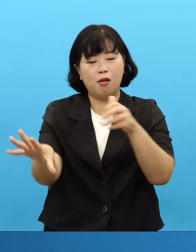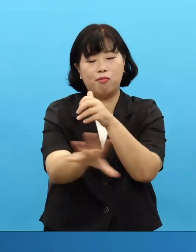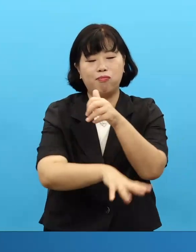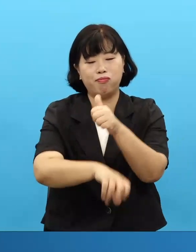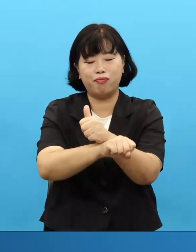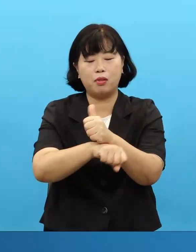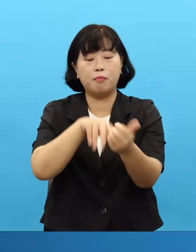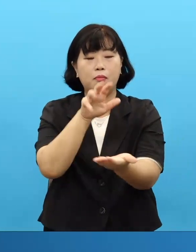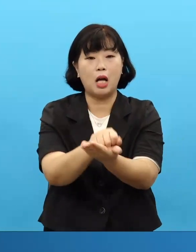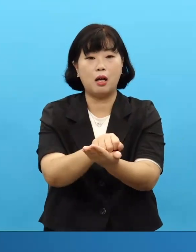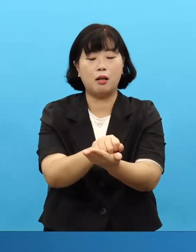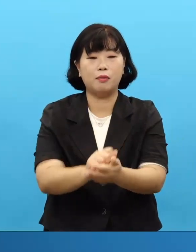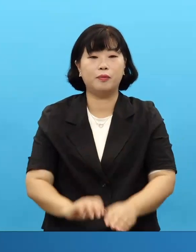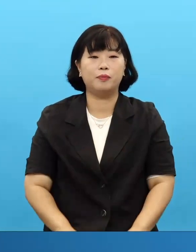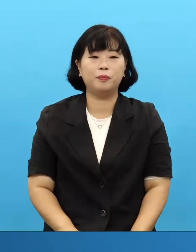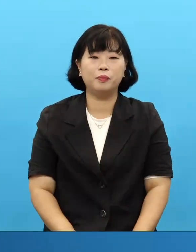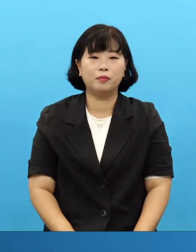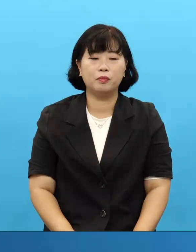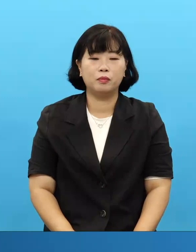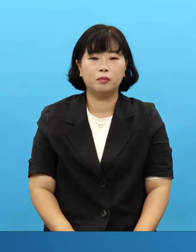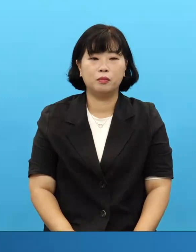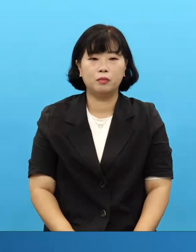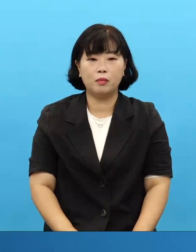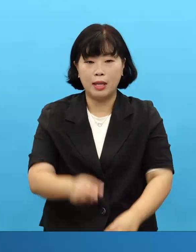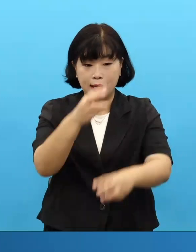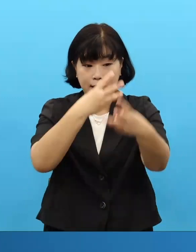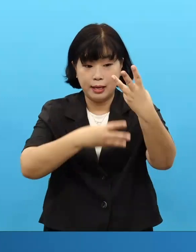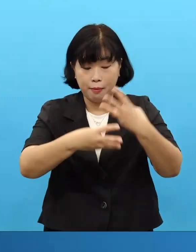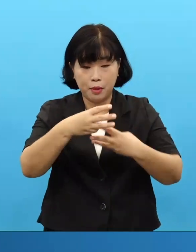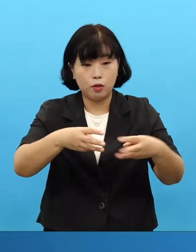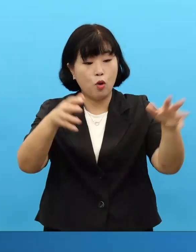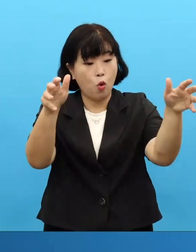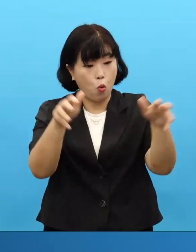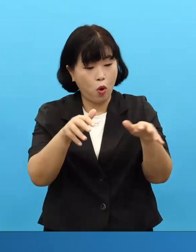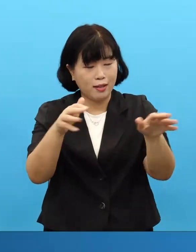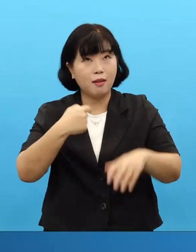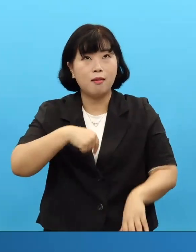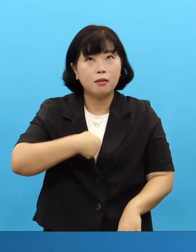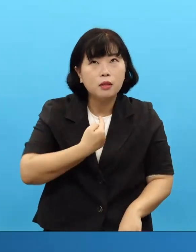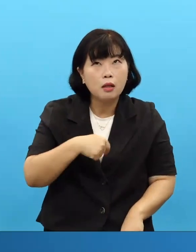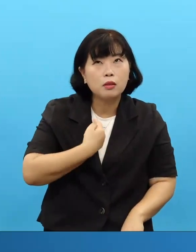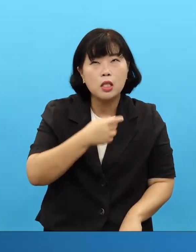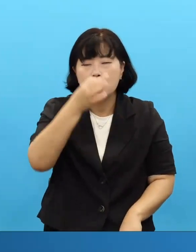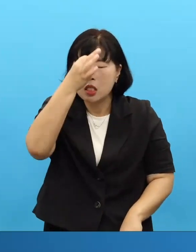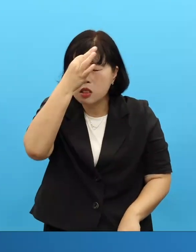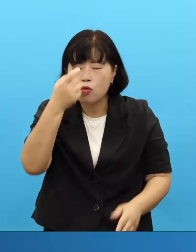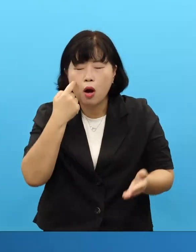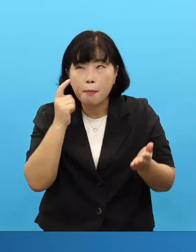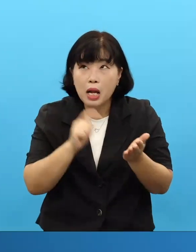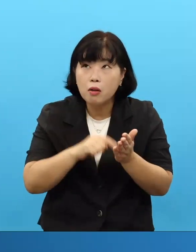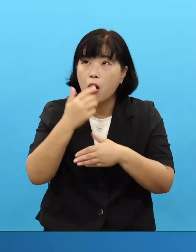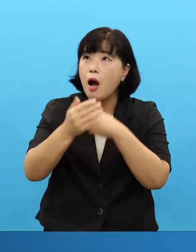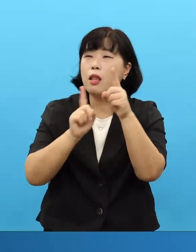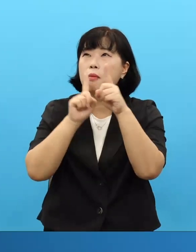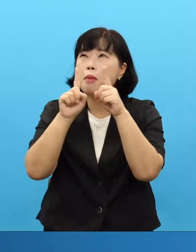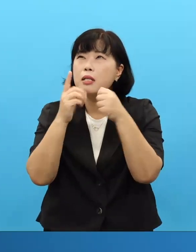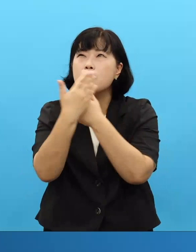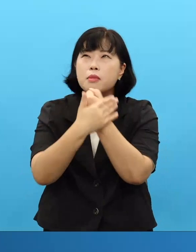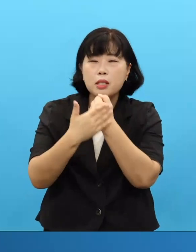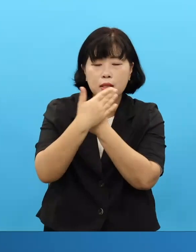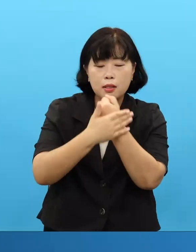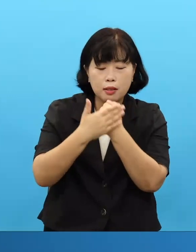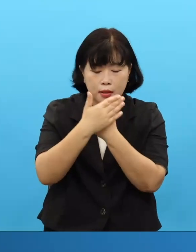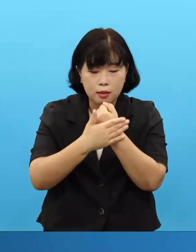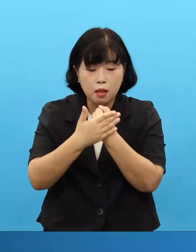and limiting things. 렘넌트로 와서 무한한 자기 발견을 하고 자기 얘기를 하고 하나님 은혜를 받고 이렇게 방향 이걸